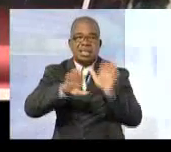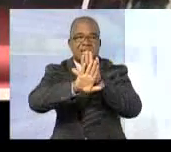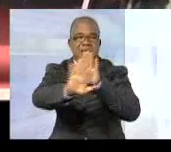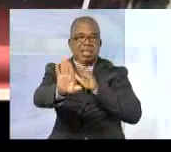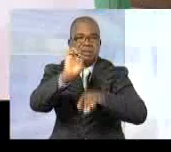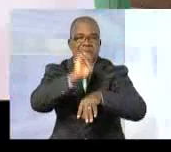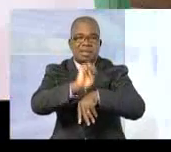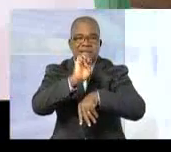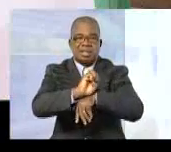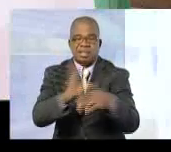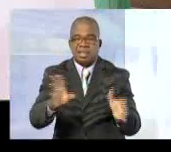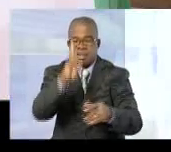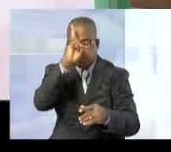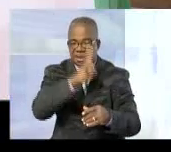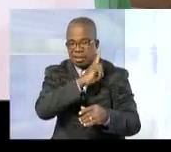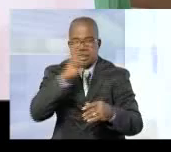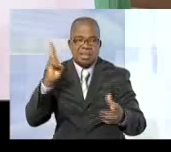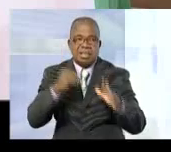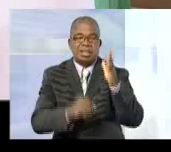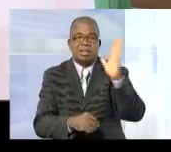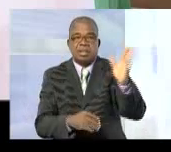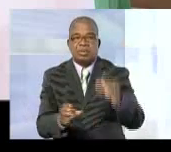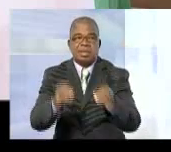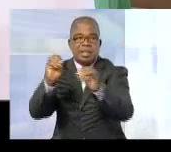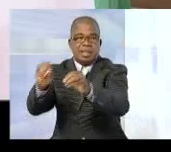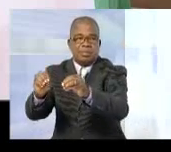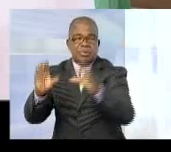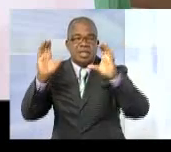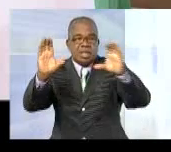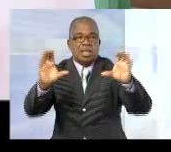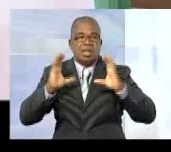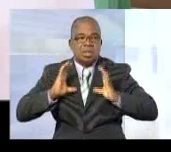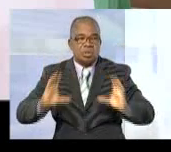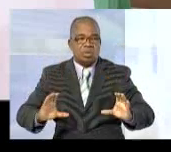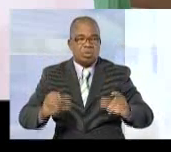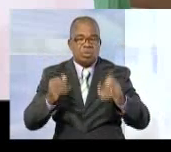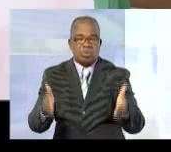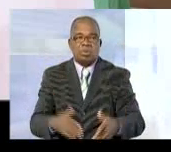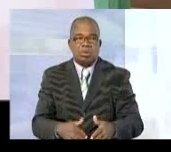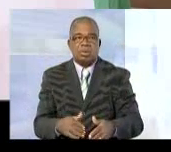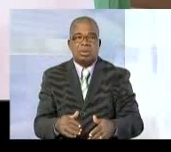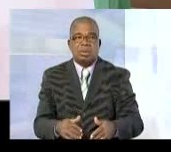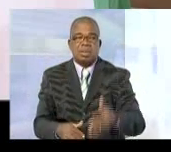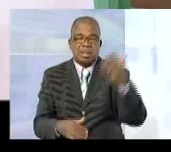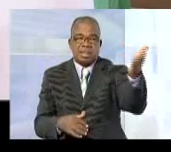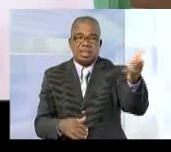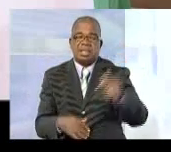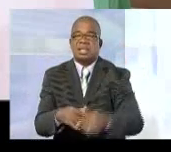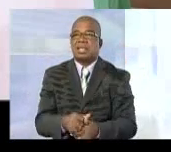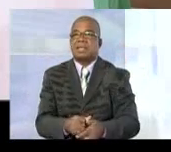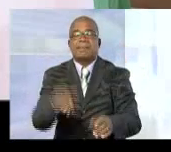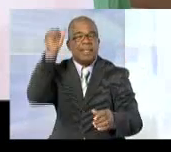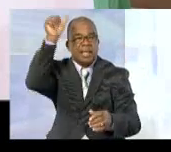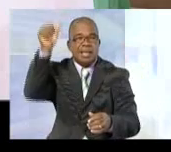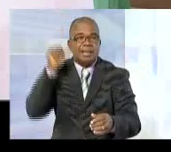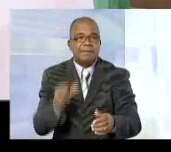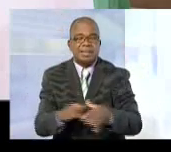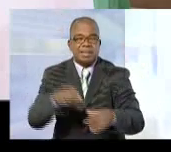dépouille mortelle, la doyenne du corps diplomatique, l'ambassadrice de la RDC, Son Excellence Isabelle